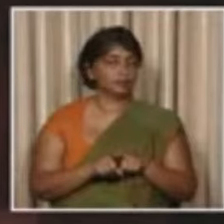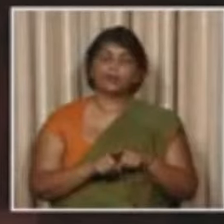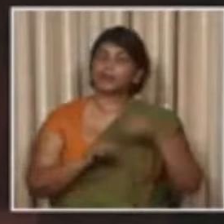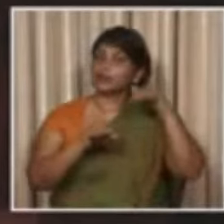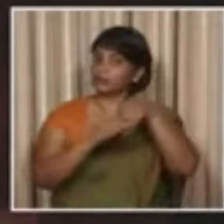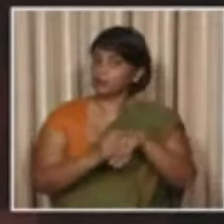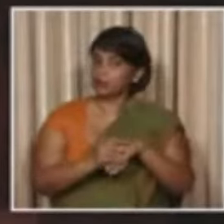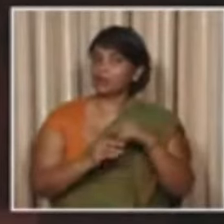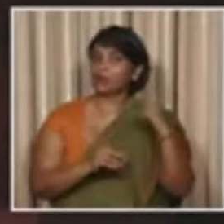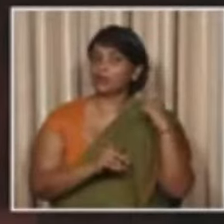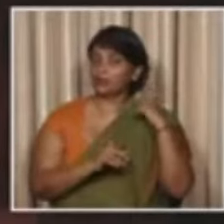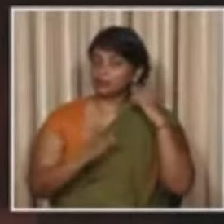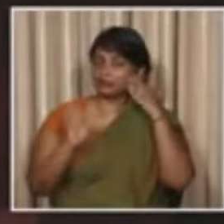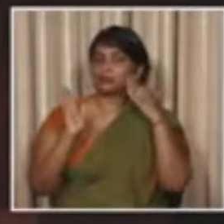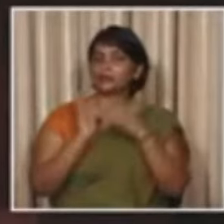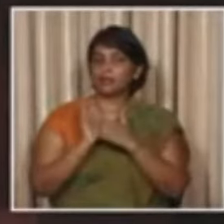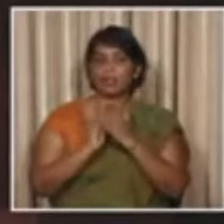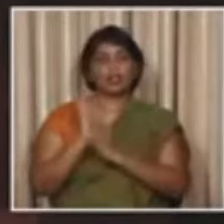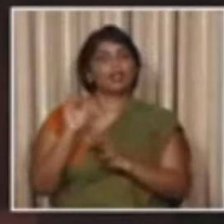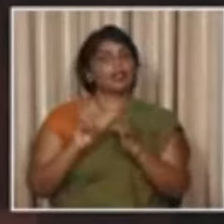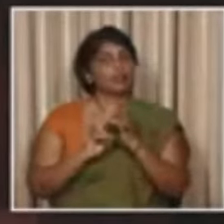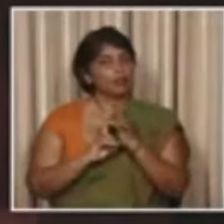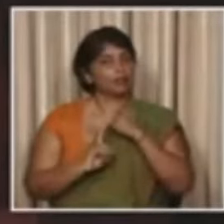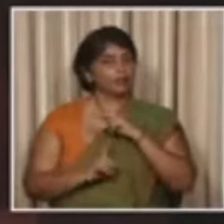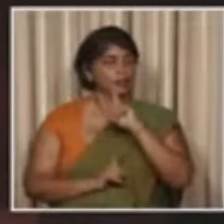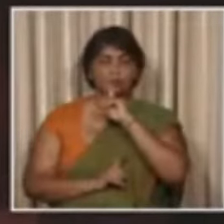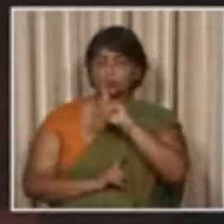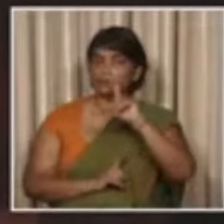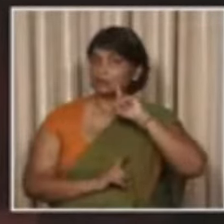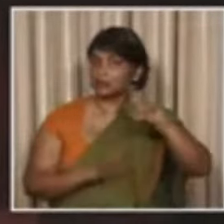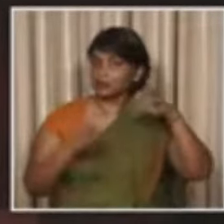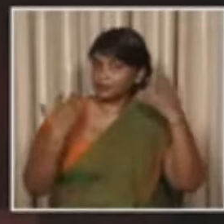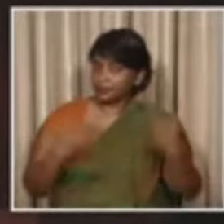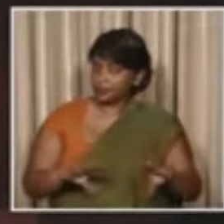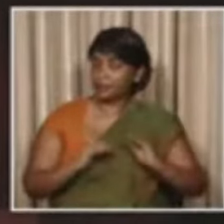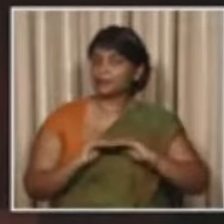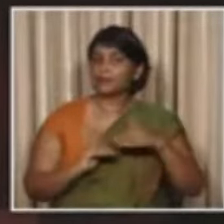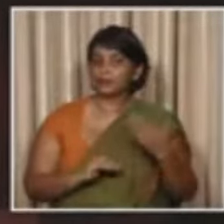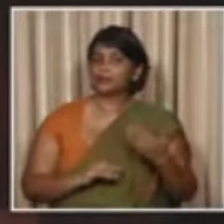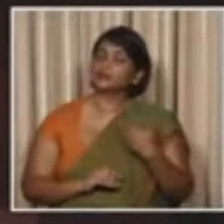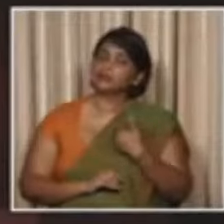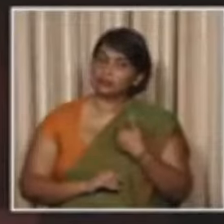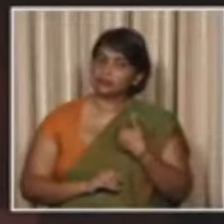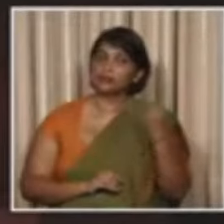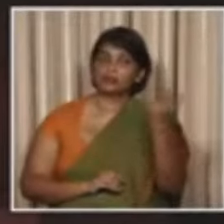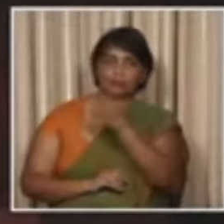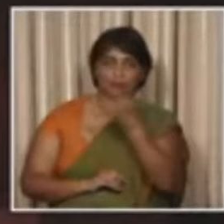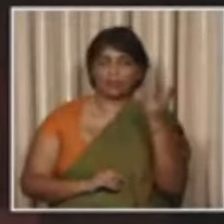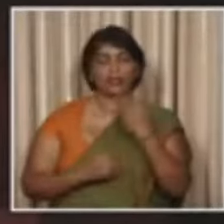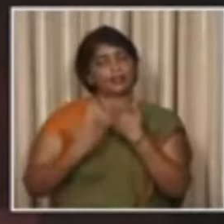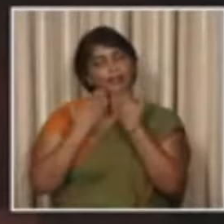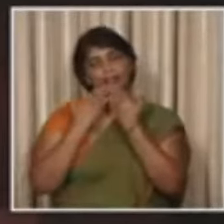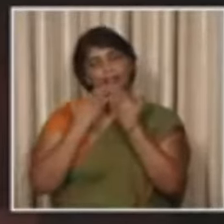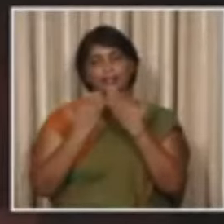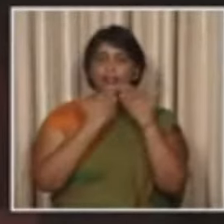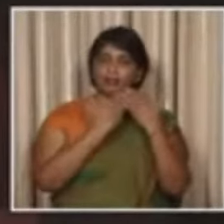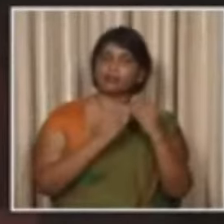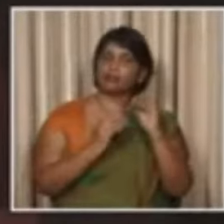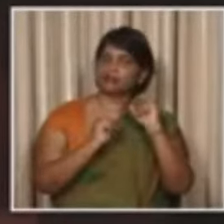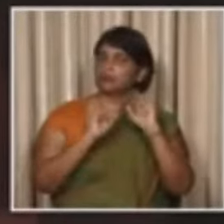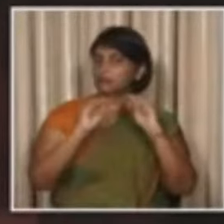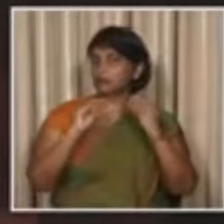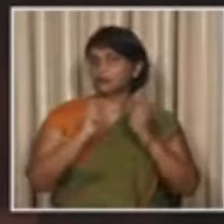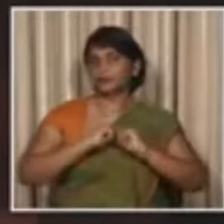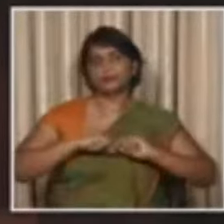අභ්‍යන්තර ආරක්ෂක කටයුතු පිළිබඳ අපතුමාටත් අවධානය යොමු කරයින් පස්සේ මම ඒ දෙපළටම ස්තුතිවන්ත වෙනවා යම් පියවරක් ගත්තා